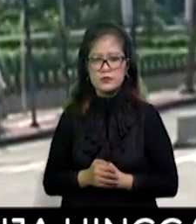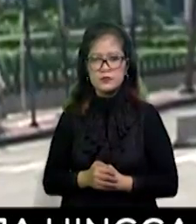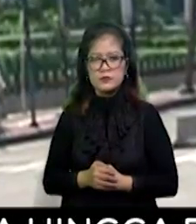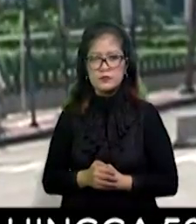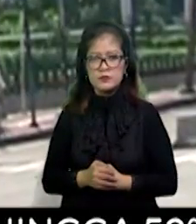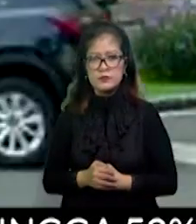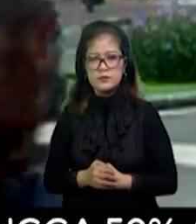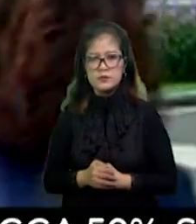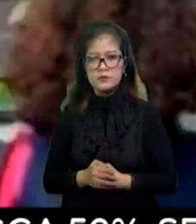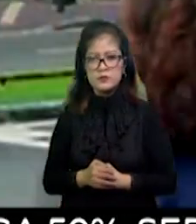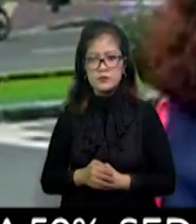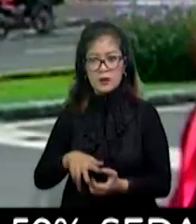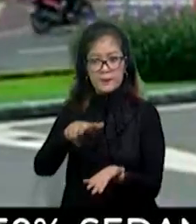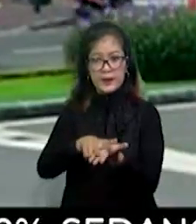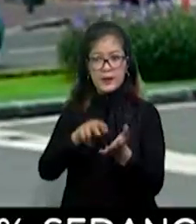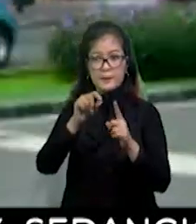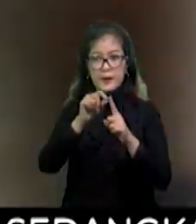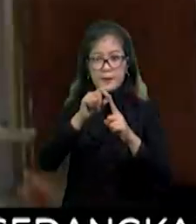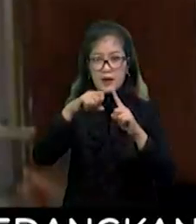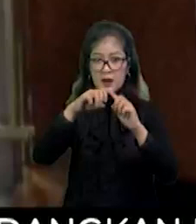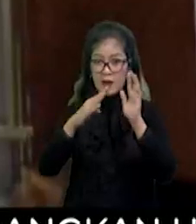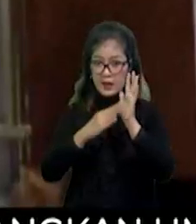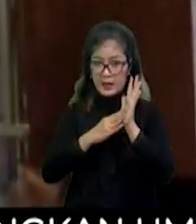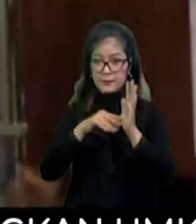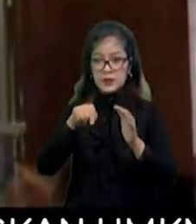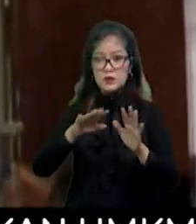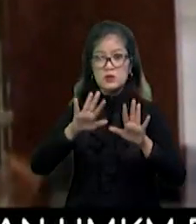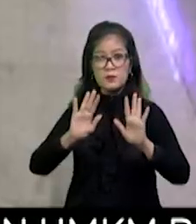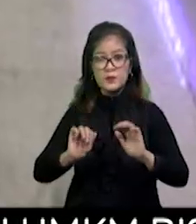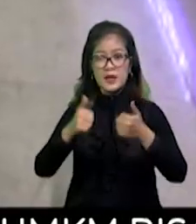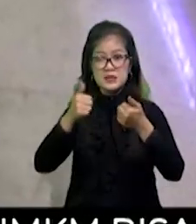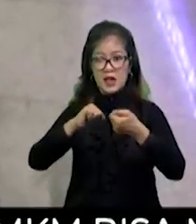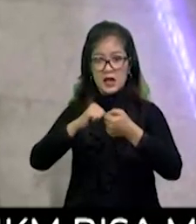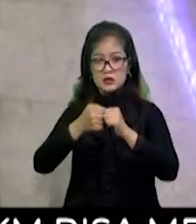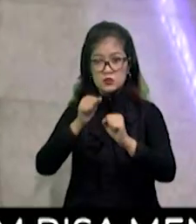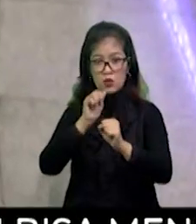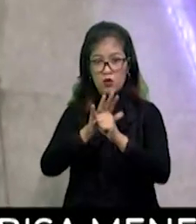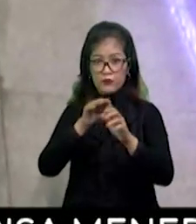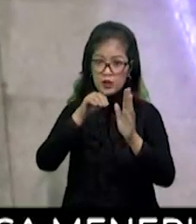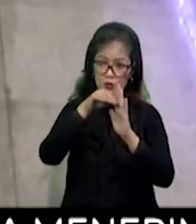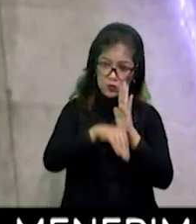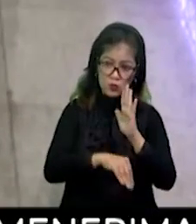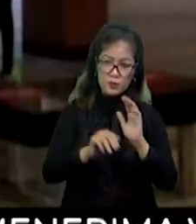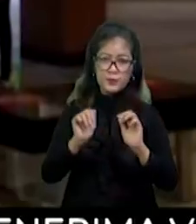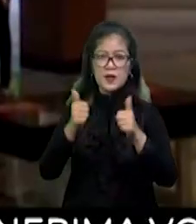Penerapan pemberlakuan pembatasan kegiatan masyarakat atau PPKM berhasil mengendalikan penularan kasus COVID-19 di